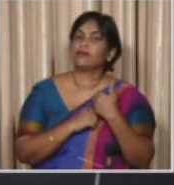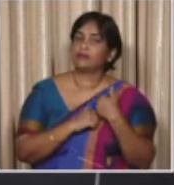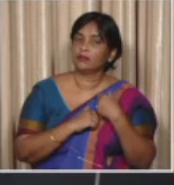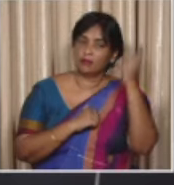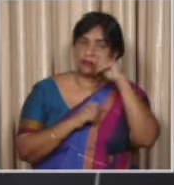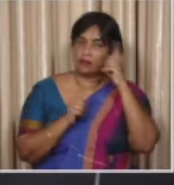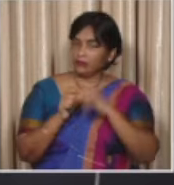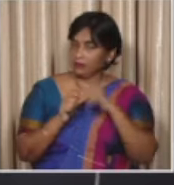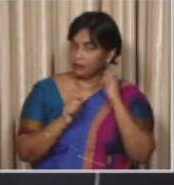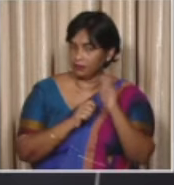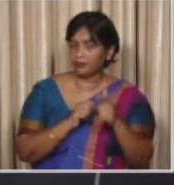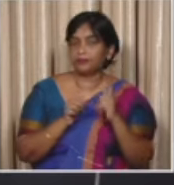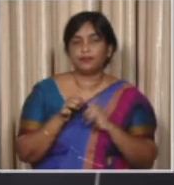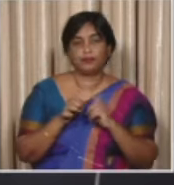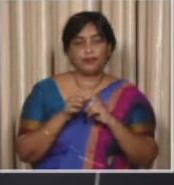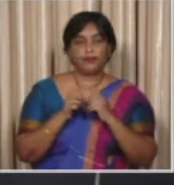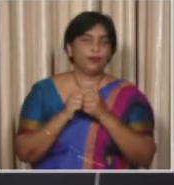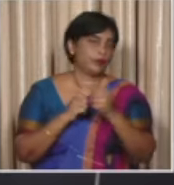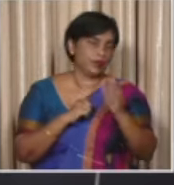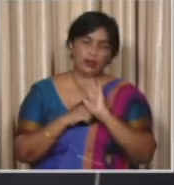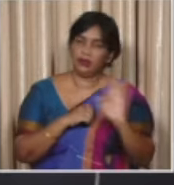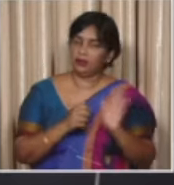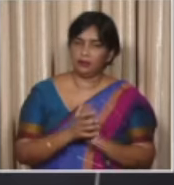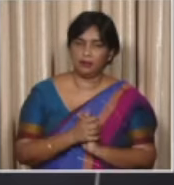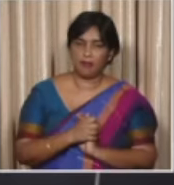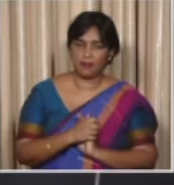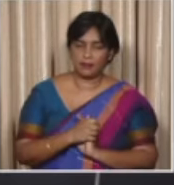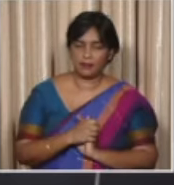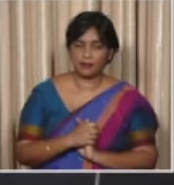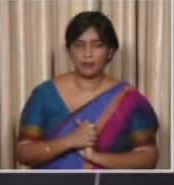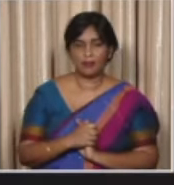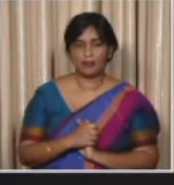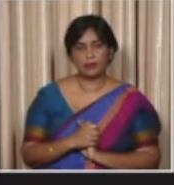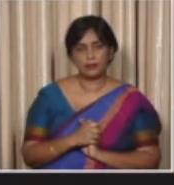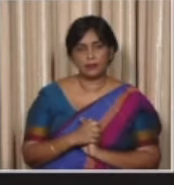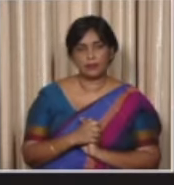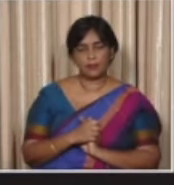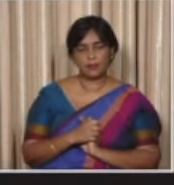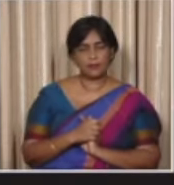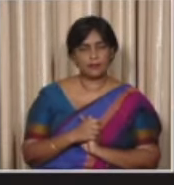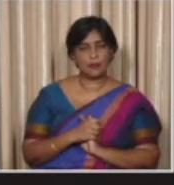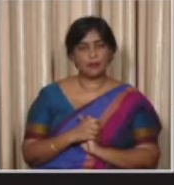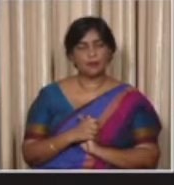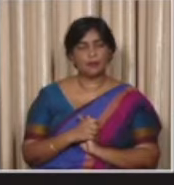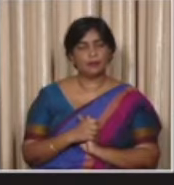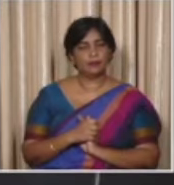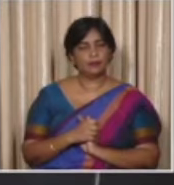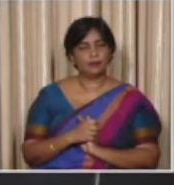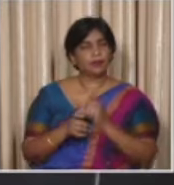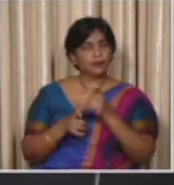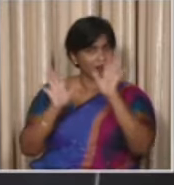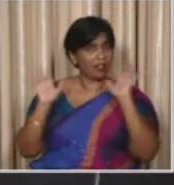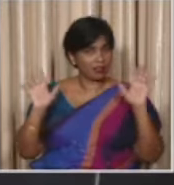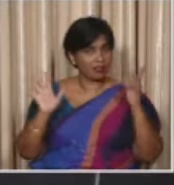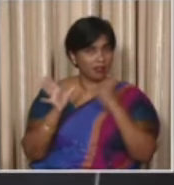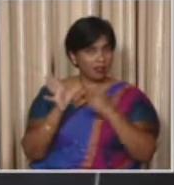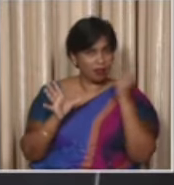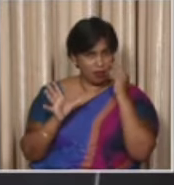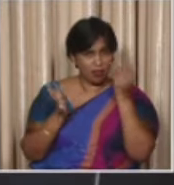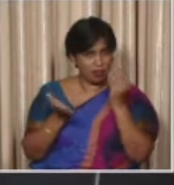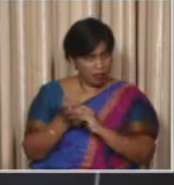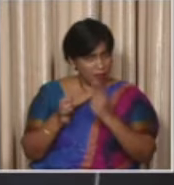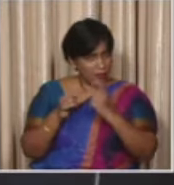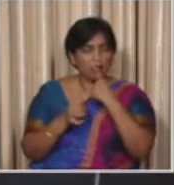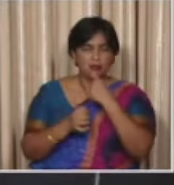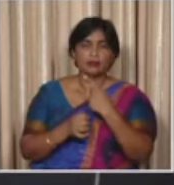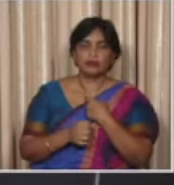වැටුප් ගෙවීම සම්බන්ධයෙන් ප්‍රශ්නයක් ඇති කරන්න ඉඩ තියන්නේ නැහැ. මම ඔබතුමාට මම හිතන්නේ ඒක ප්‍රමාණවත් නම් නැත්නම් අතිරේක ප්‍රශ්නයක්